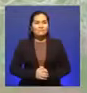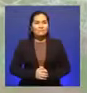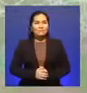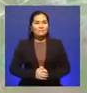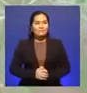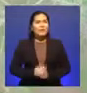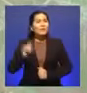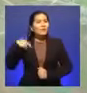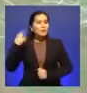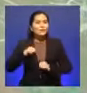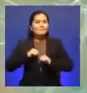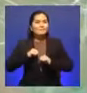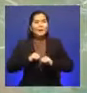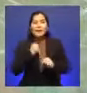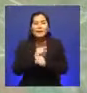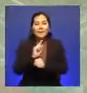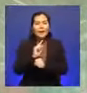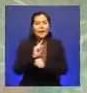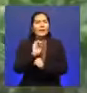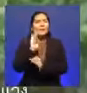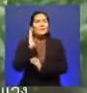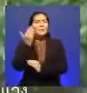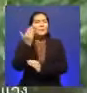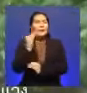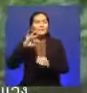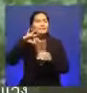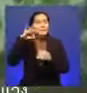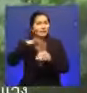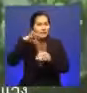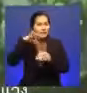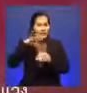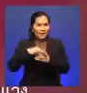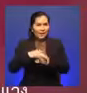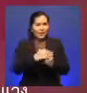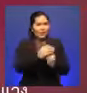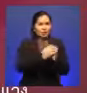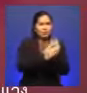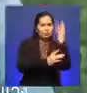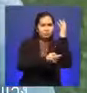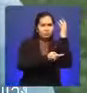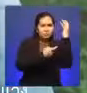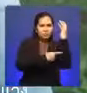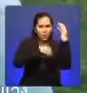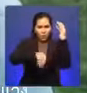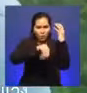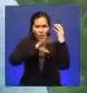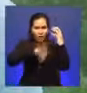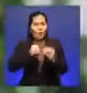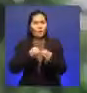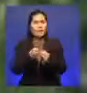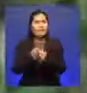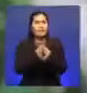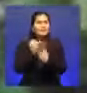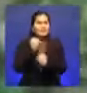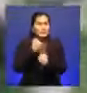ส่วนสาวๆกลุ่มนี้ก็กำลังเก็บยอดใบชาออร์แกนิกที่ปลูกแซมไว้กับสวนยางพาราเพื่อนำมาทำผลิตภัณฑ์ขึ้นชื่อของตำบลแหว